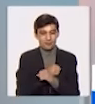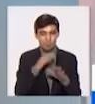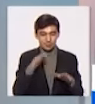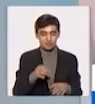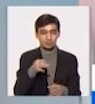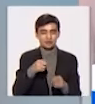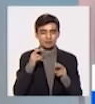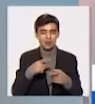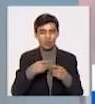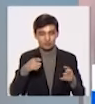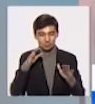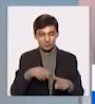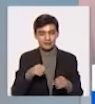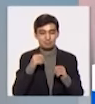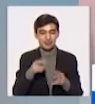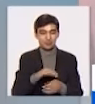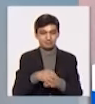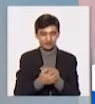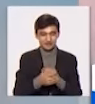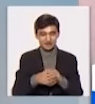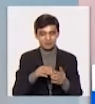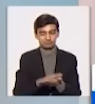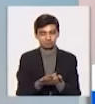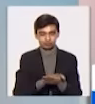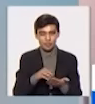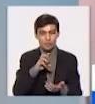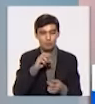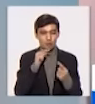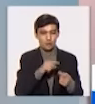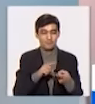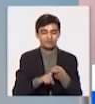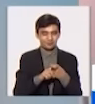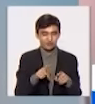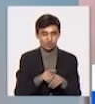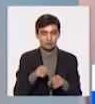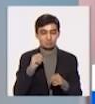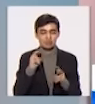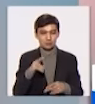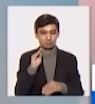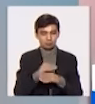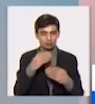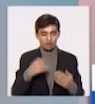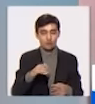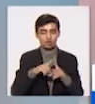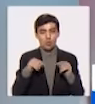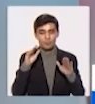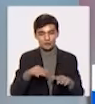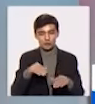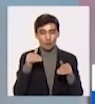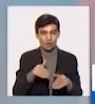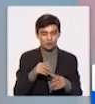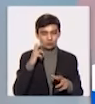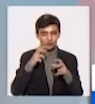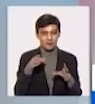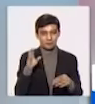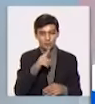кіреберісінде арнайы қолды бактериялардан залалсыздандыратын қондырғылар орнатылған. Сондай ақ барлық мектептер мен оқу орындары